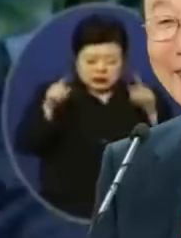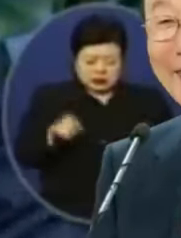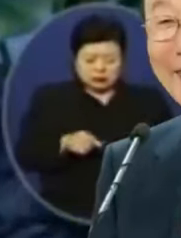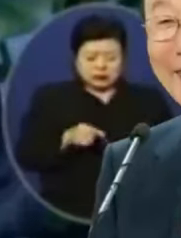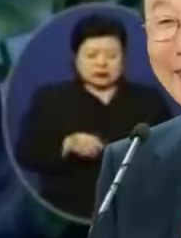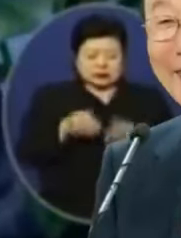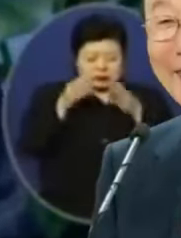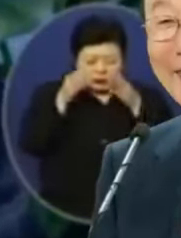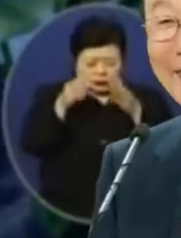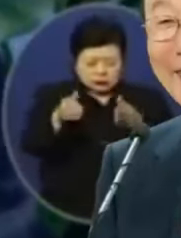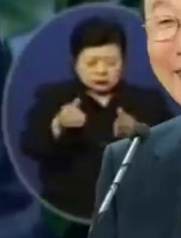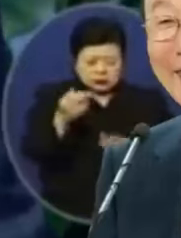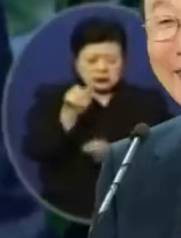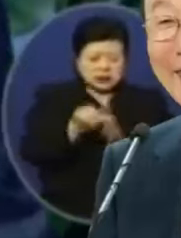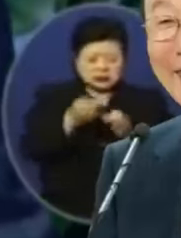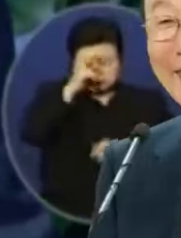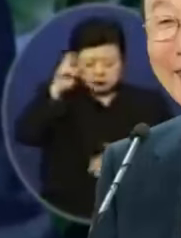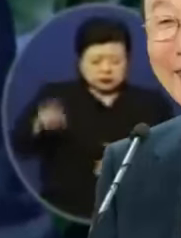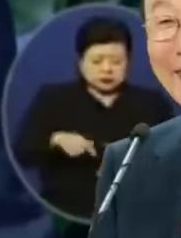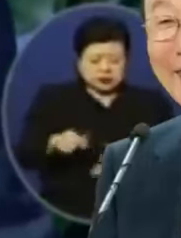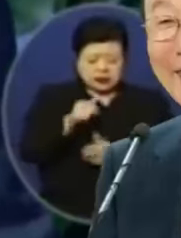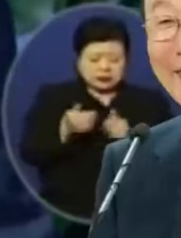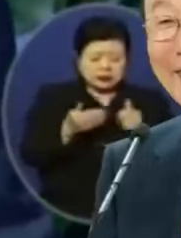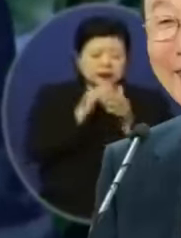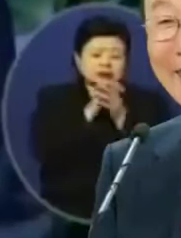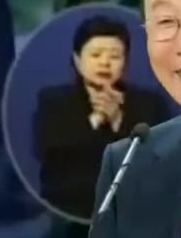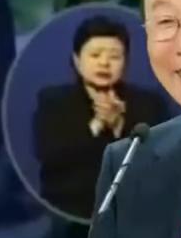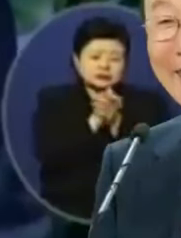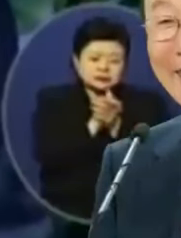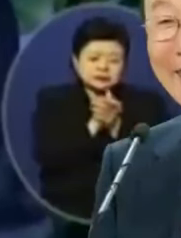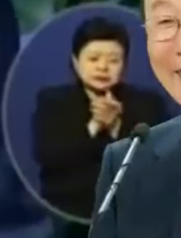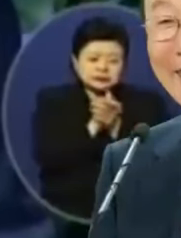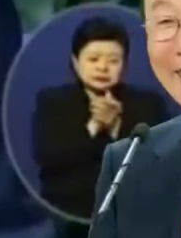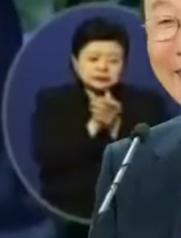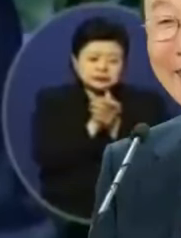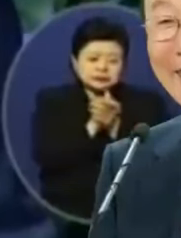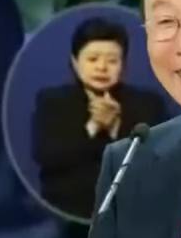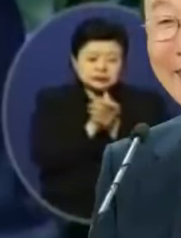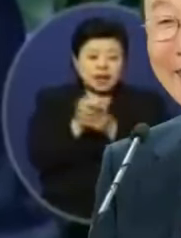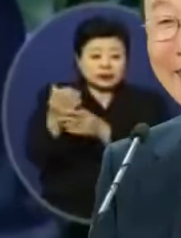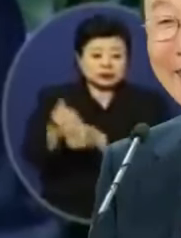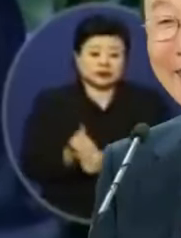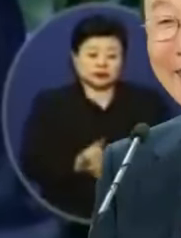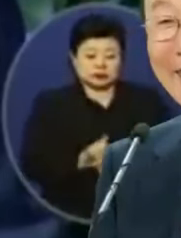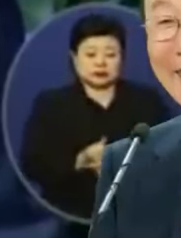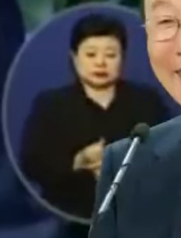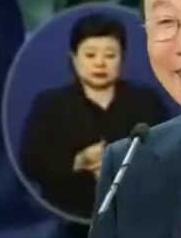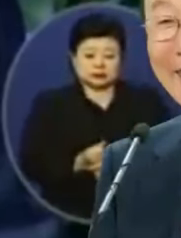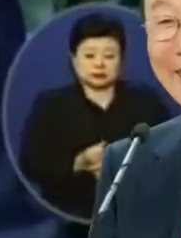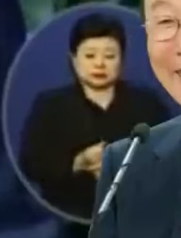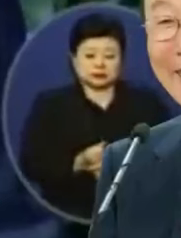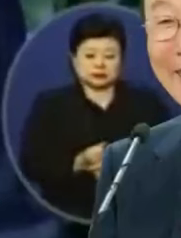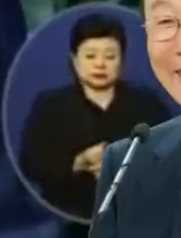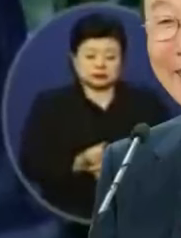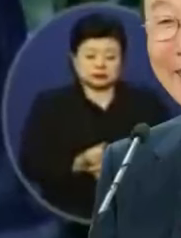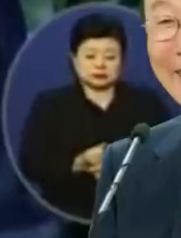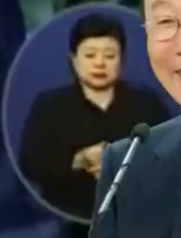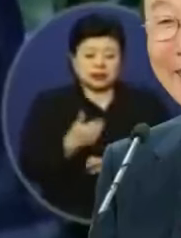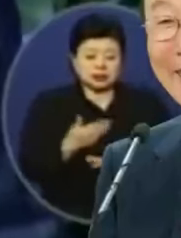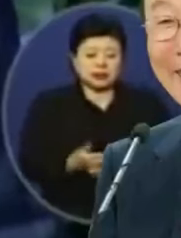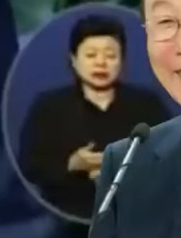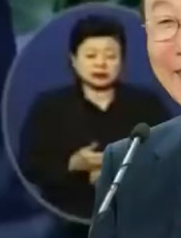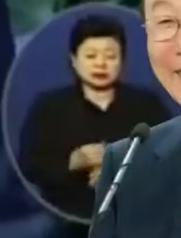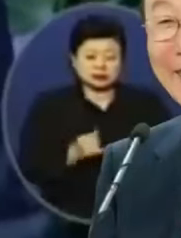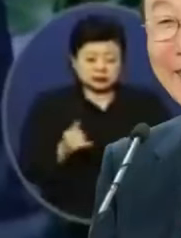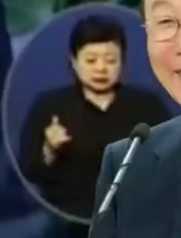동쪽으로 열어놓고 아침, 점심, 저녁 때 하나님께 기도했었습니다. 그런데 현장에서 잡혔어요. 그를 노리고 있던 다른